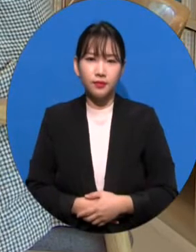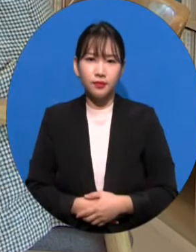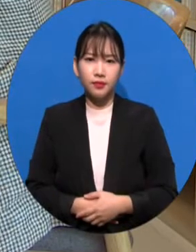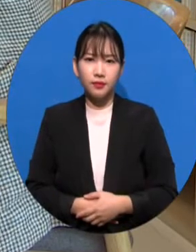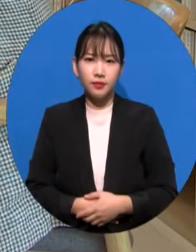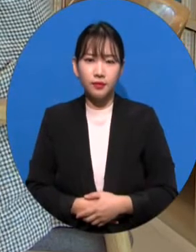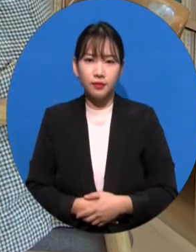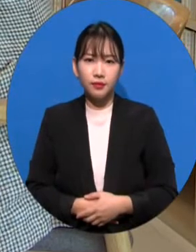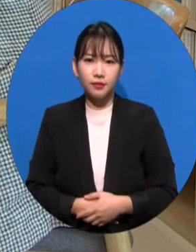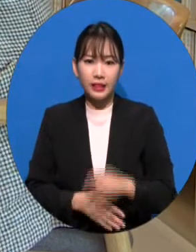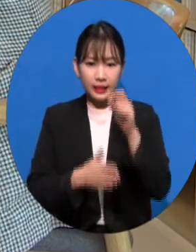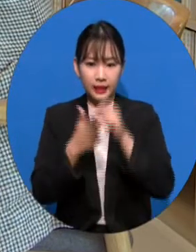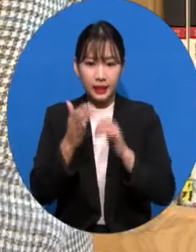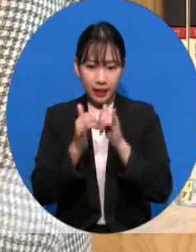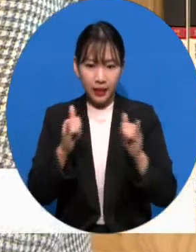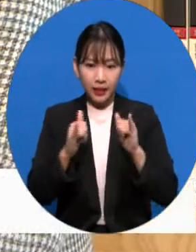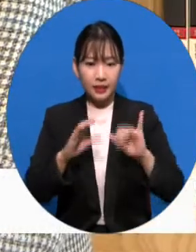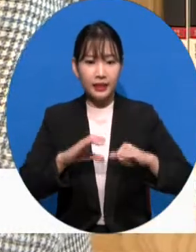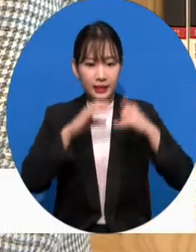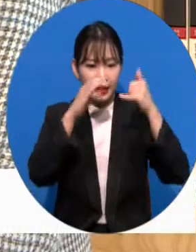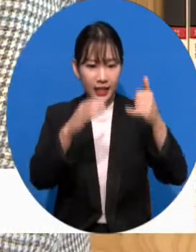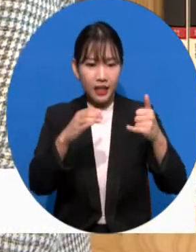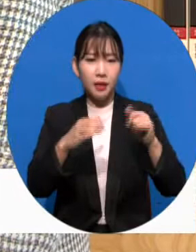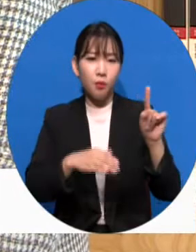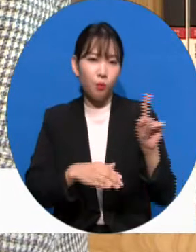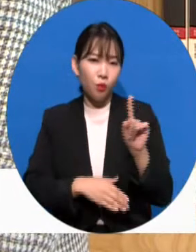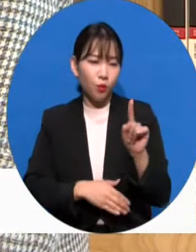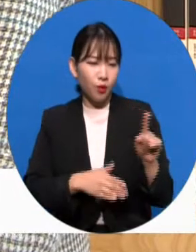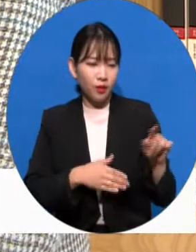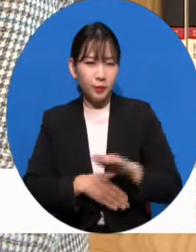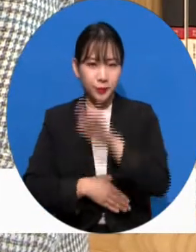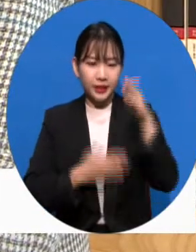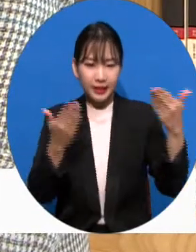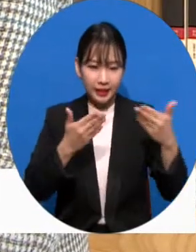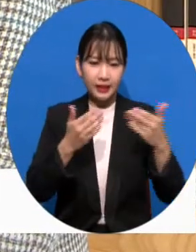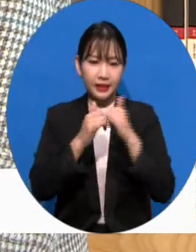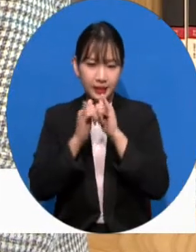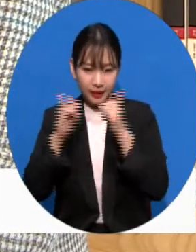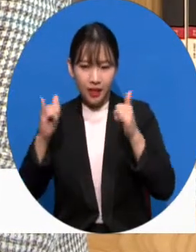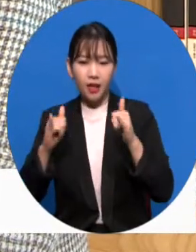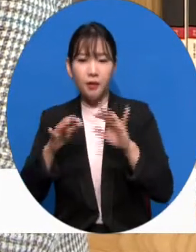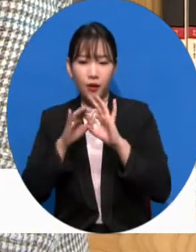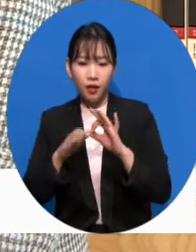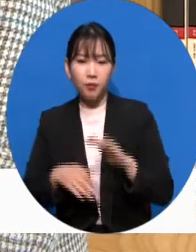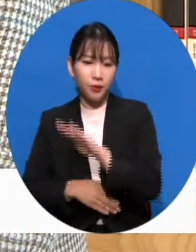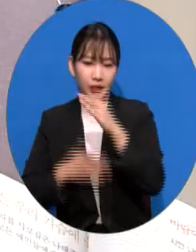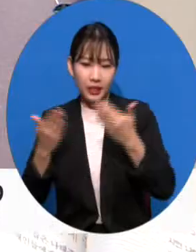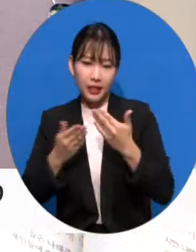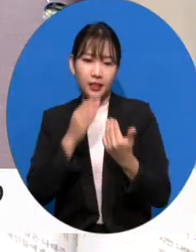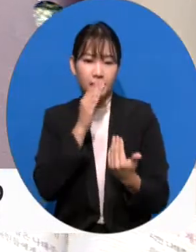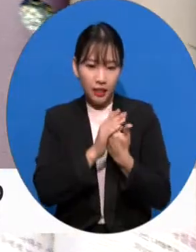작가는 세상 이 모든 일들, 사람들, 이제 일들,